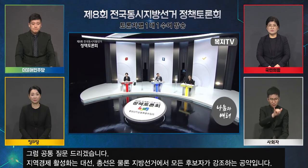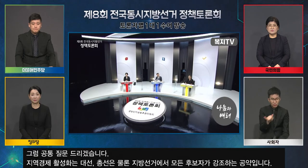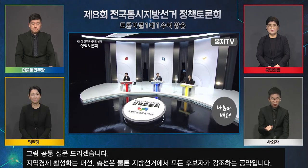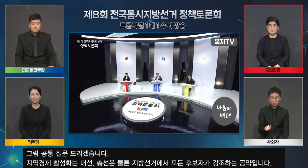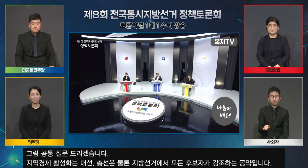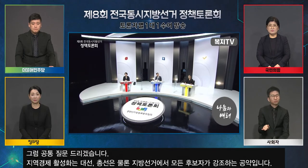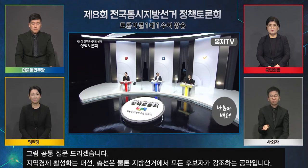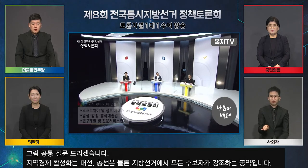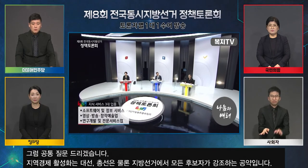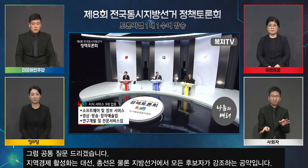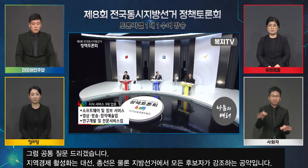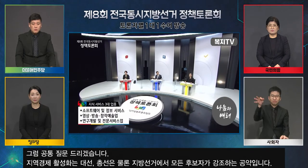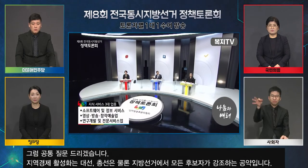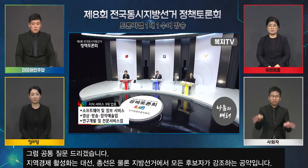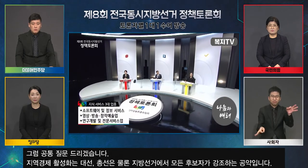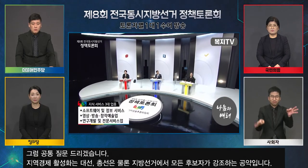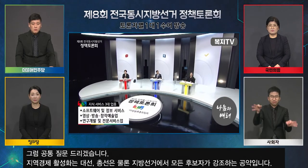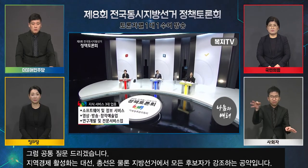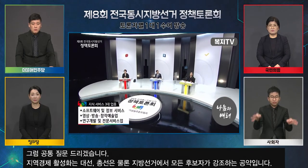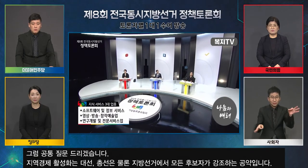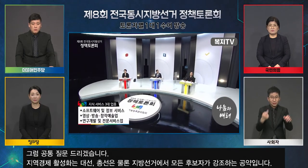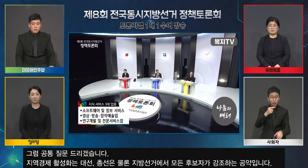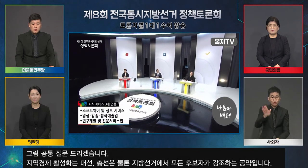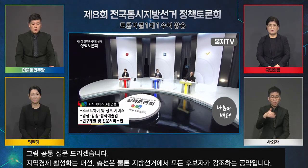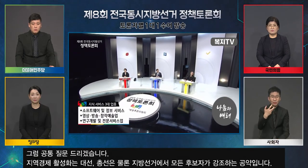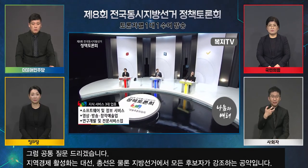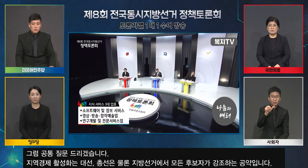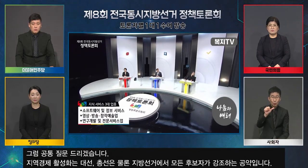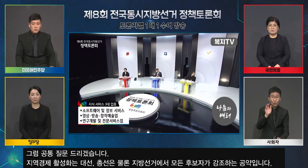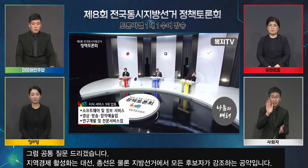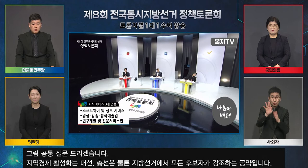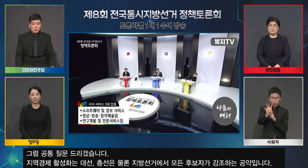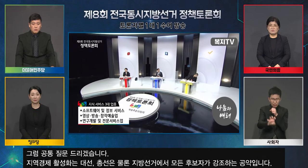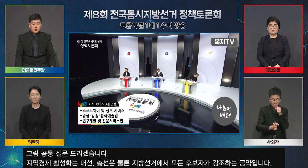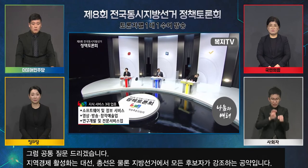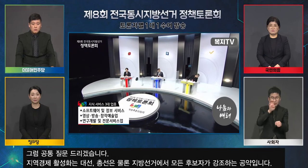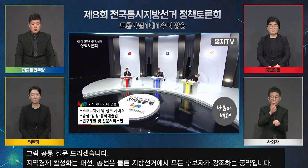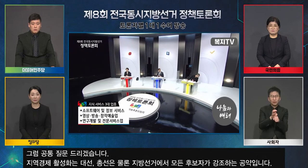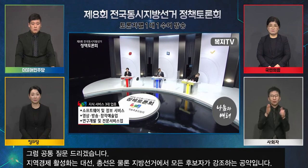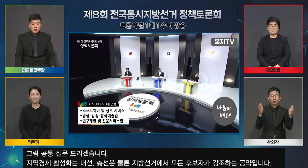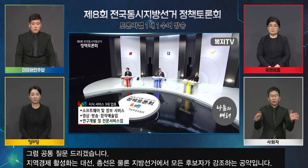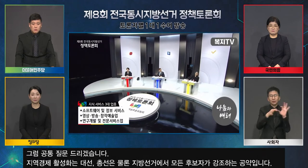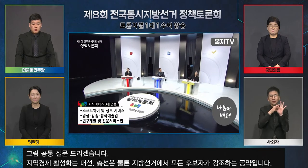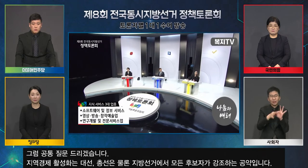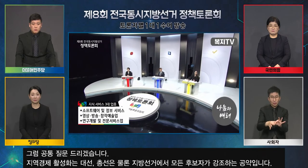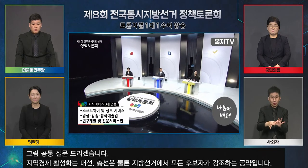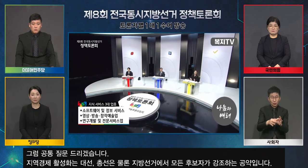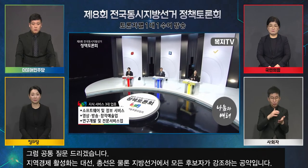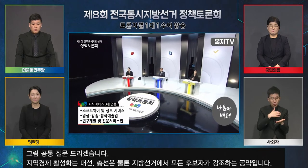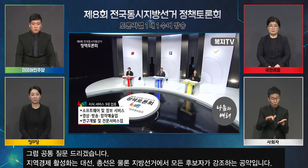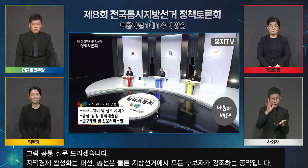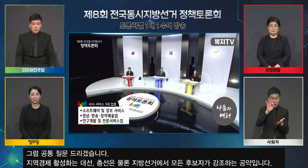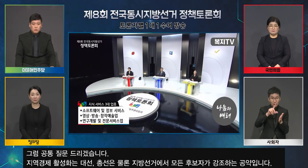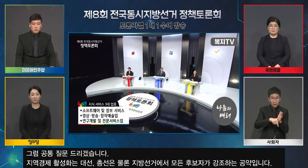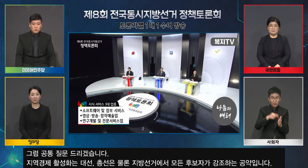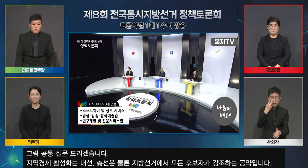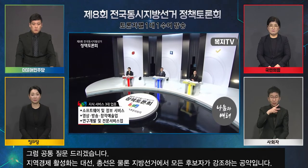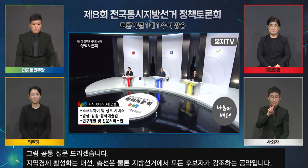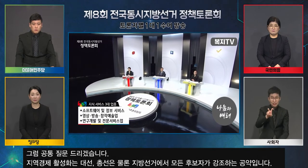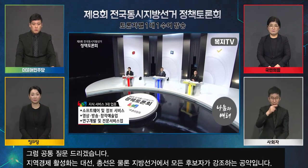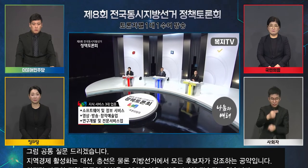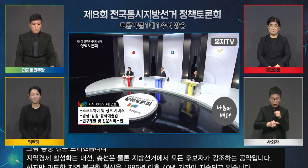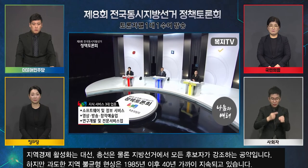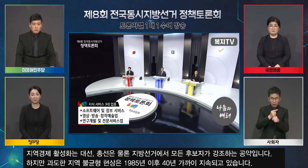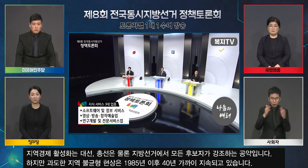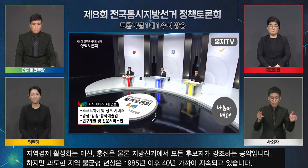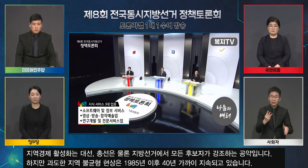1985년 이후 40년 가까이 지속되고 있습니다. 통계청에 따르면 2020년 한 해 서울,